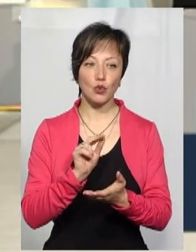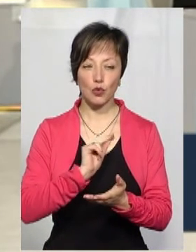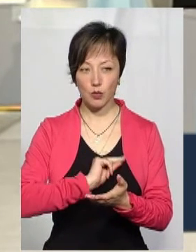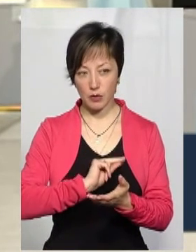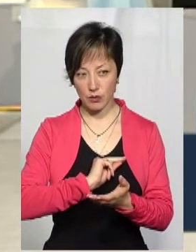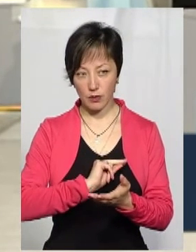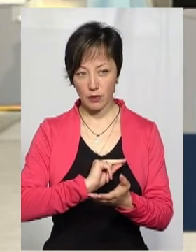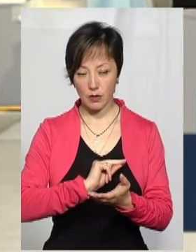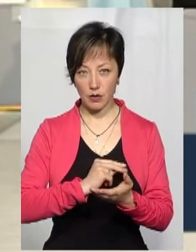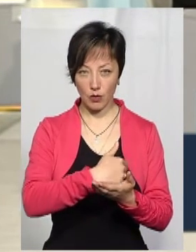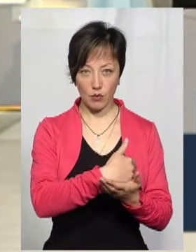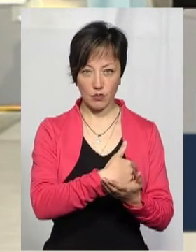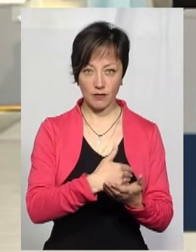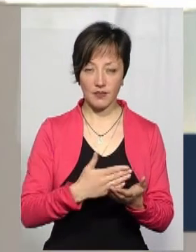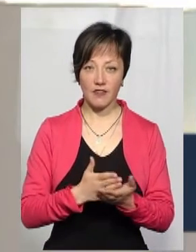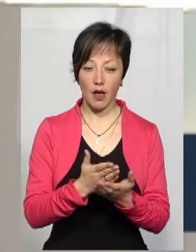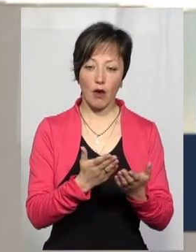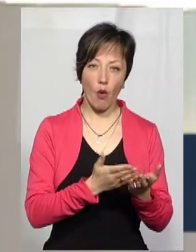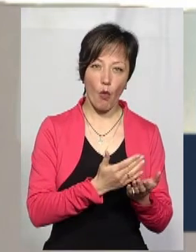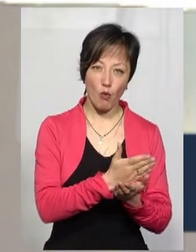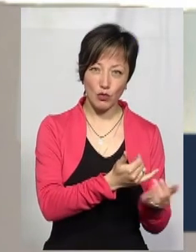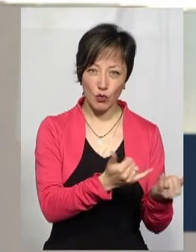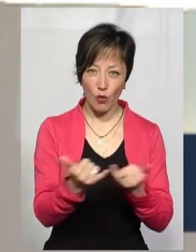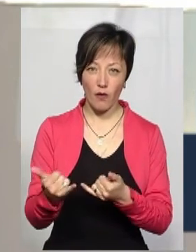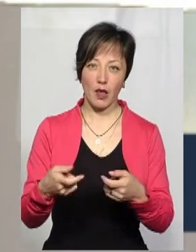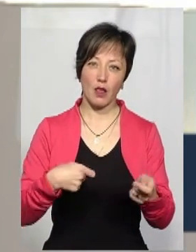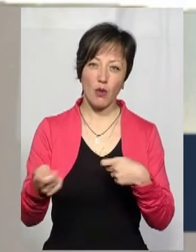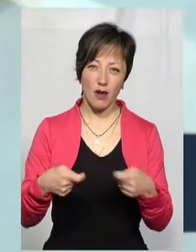у сфері обслуговування, торгівля частково.